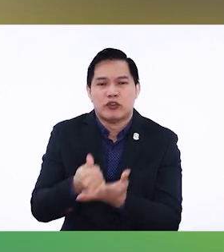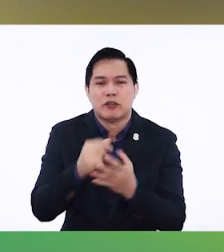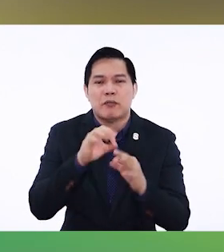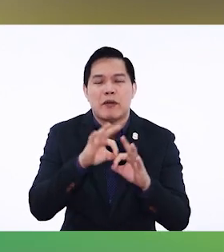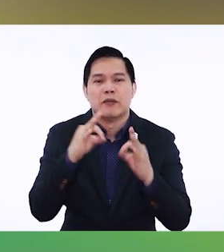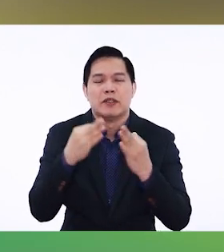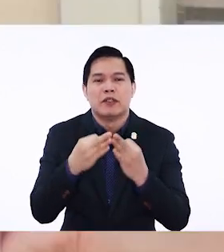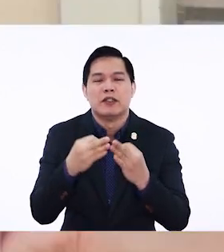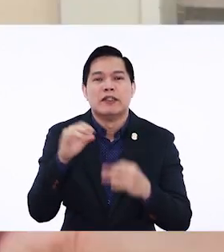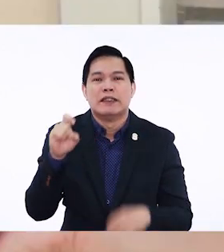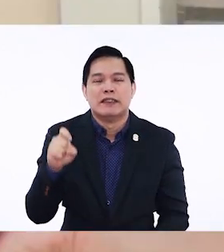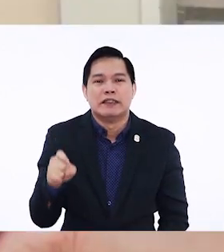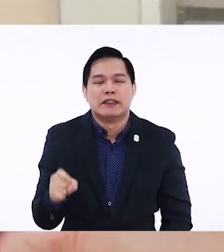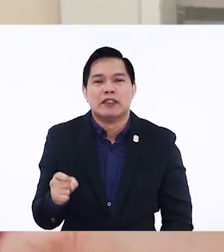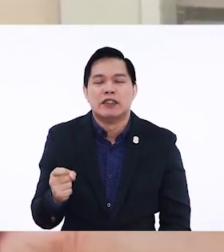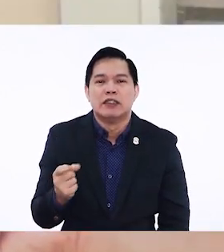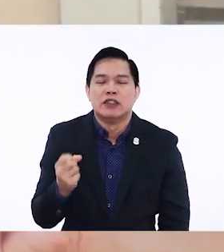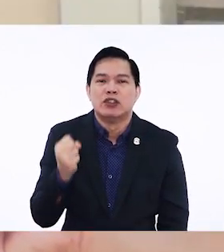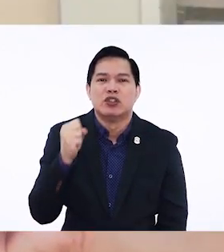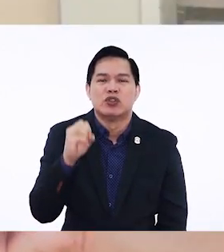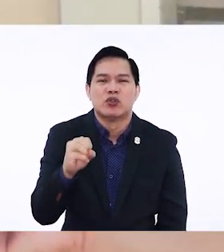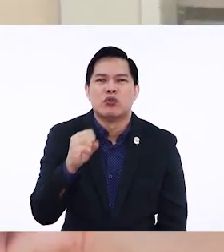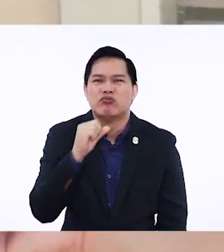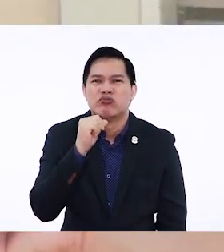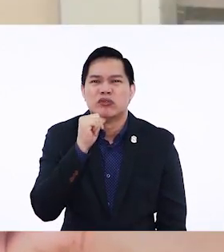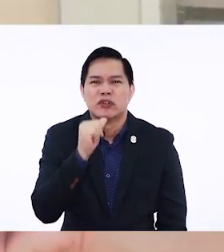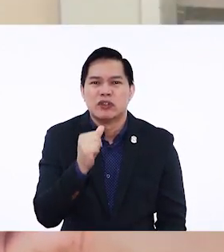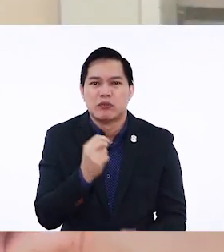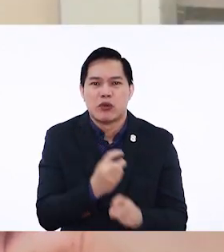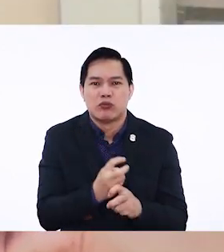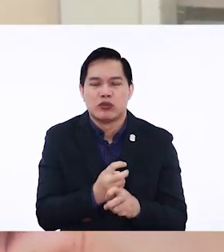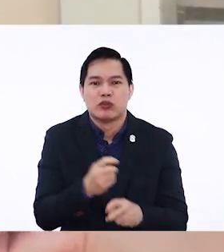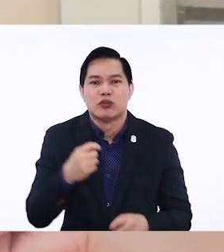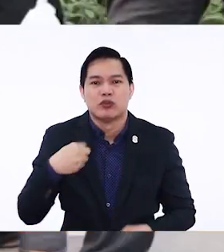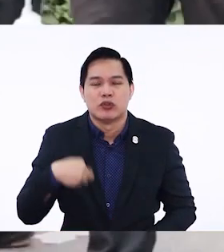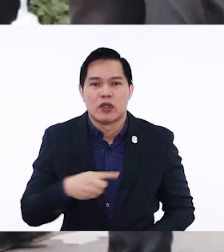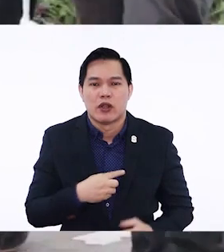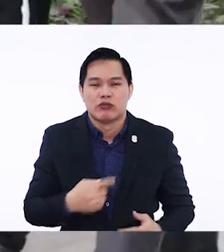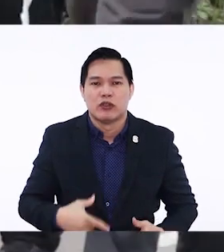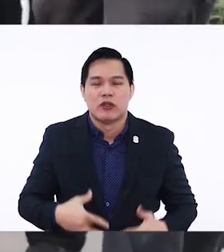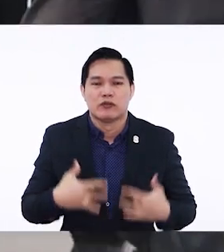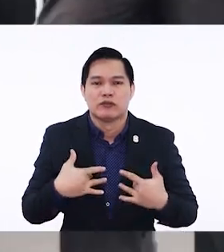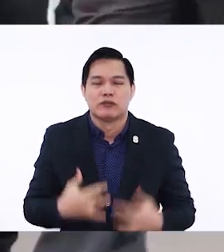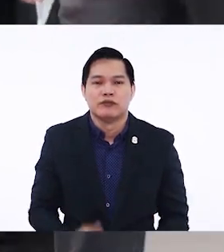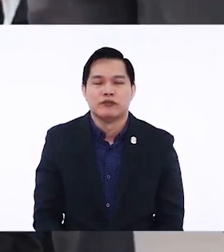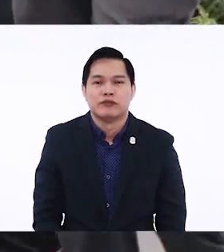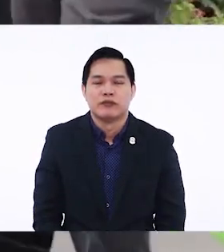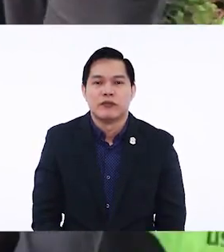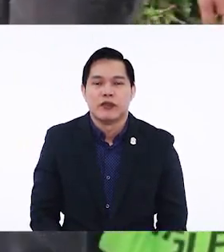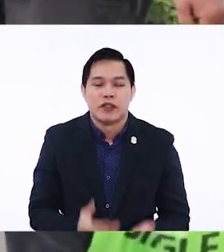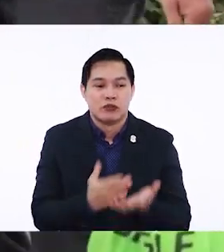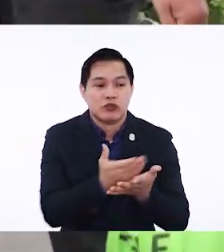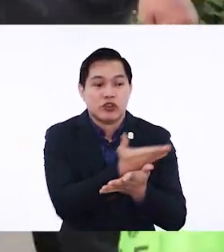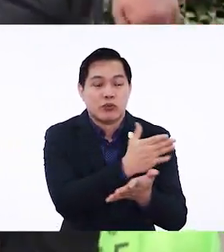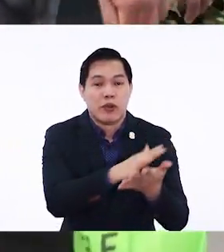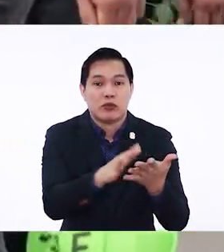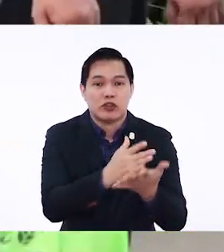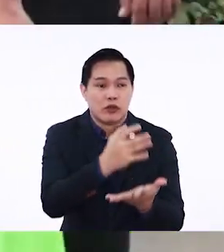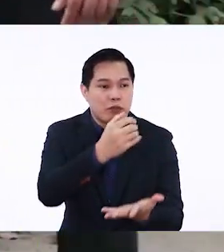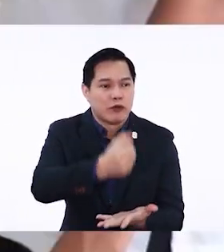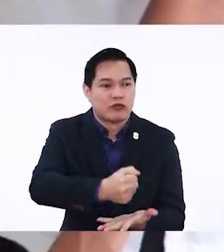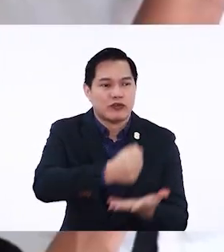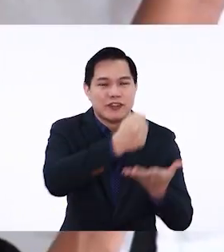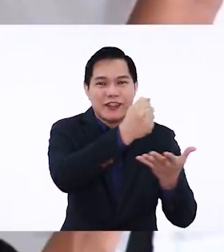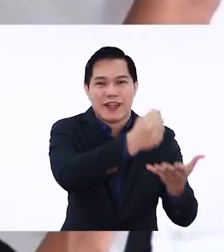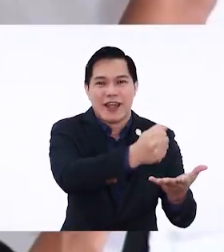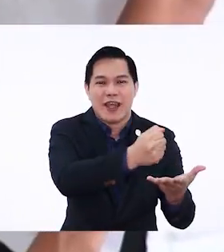sambahayan para hindi po sila mahirapan sa buhay natin ngayon. Sa pamamahagi ng mga goodie bags, regalo